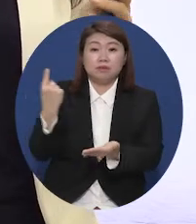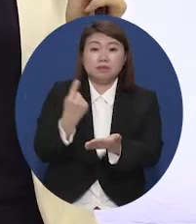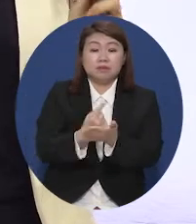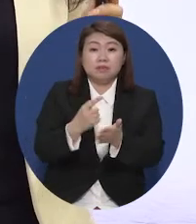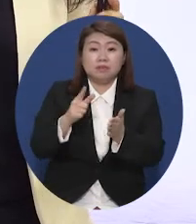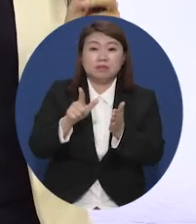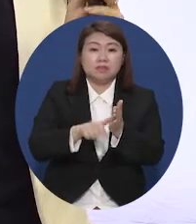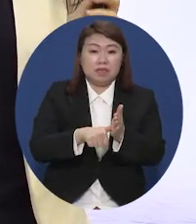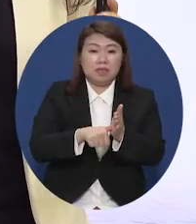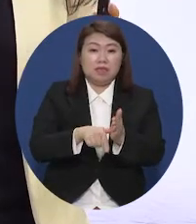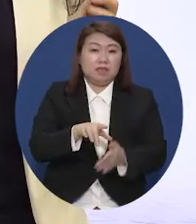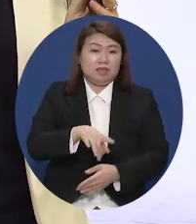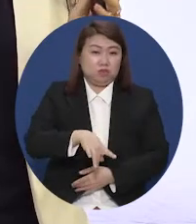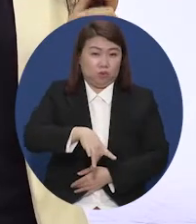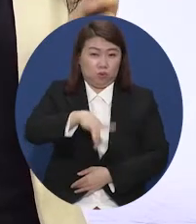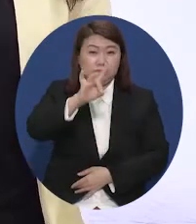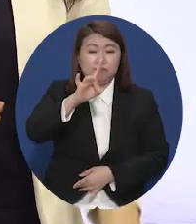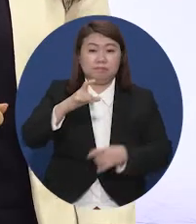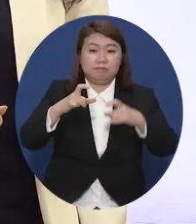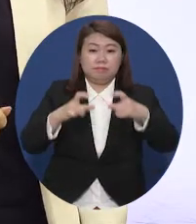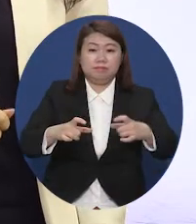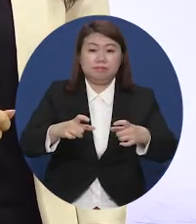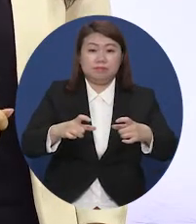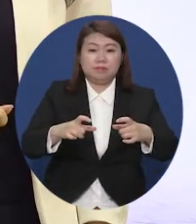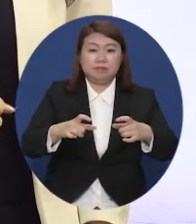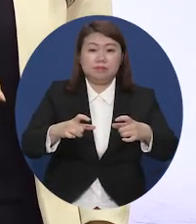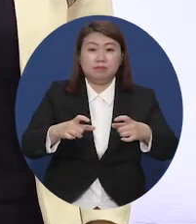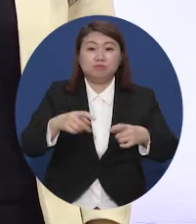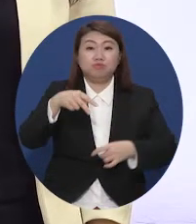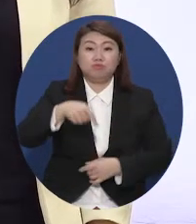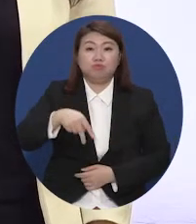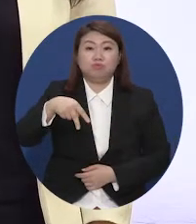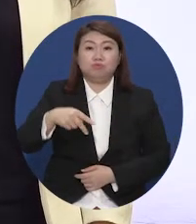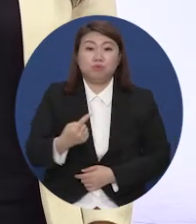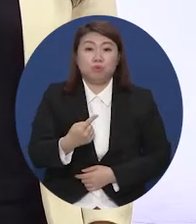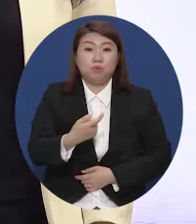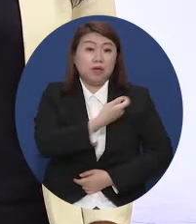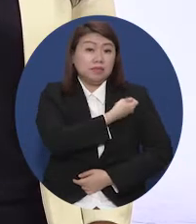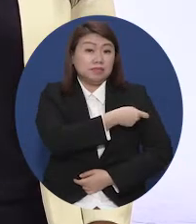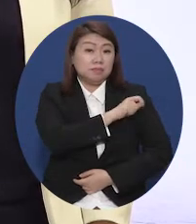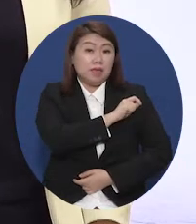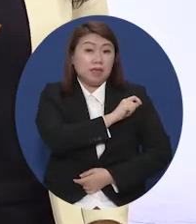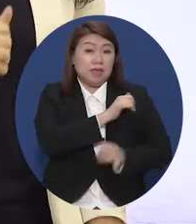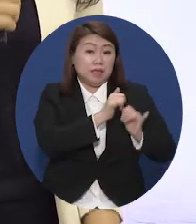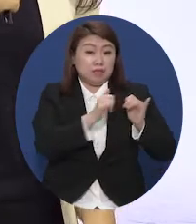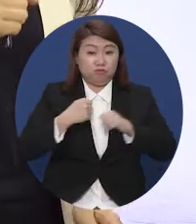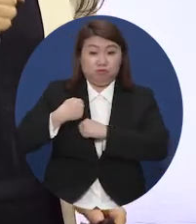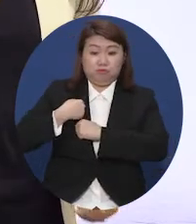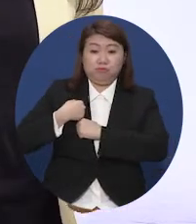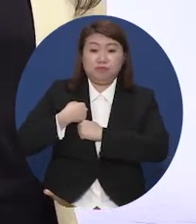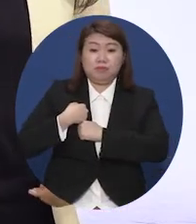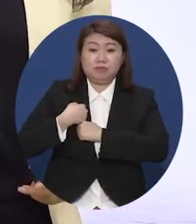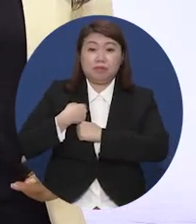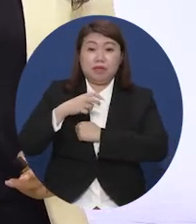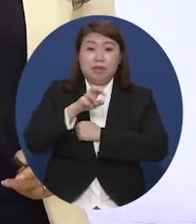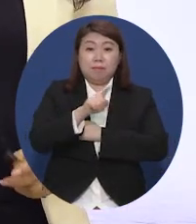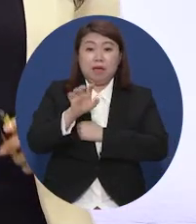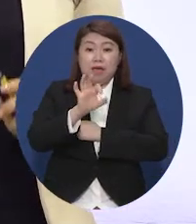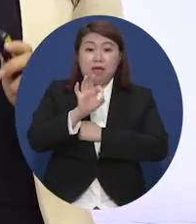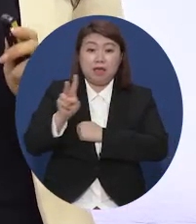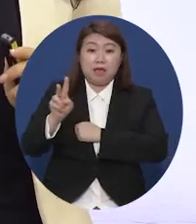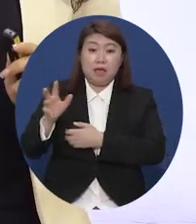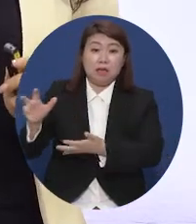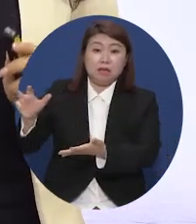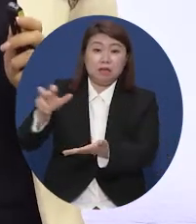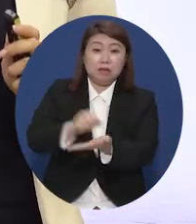과테말라에 세웠던 최초의 수도였습니다 그 스페인 정복군들이 마야를 점령해 나갈